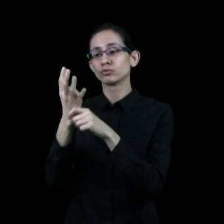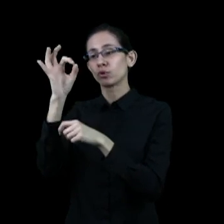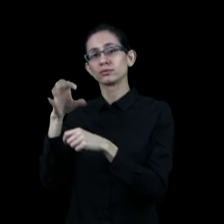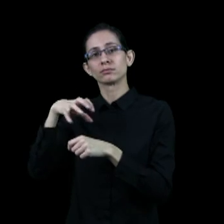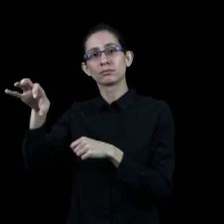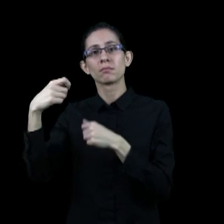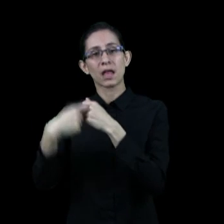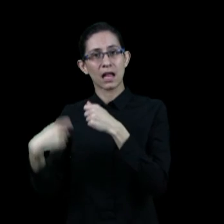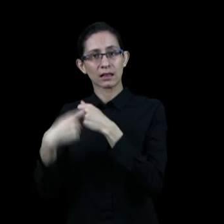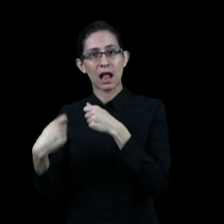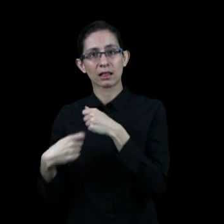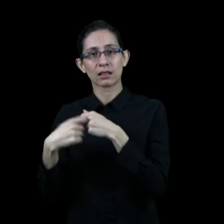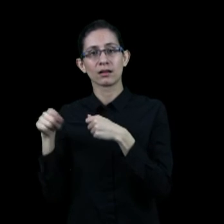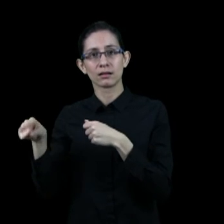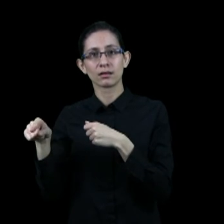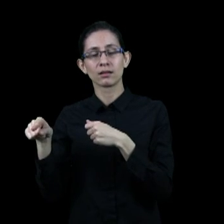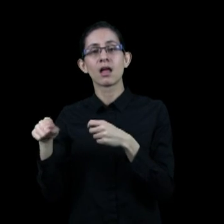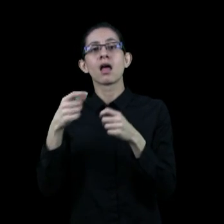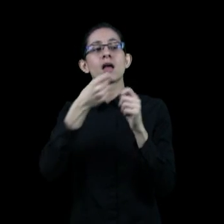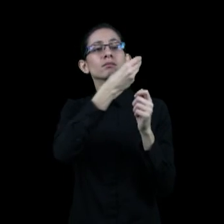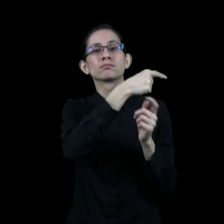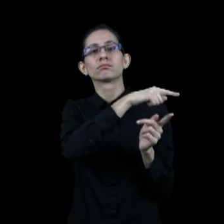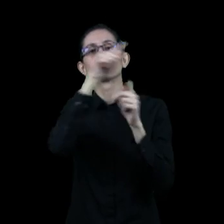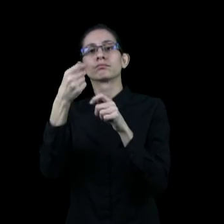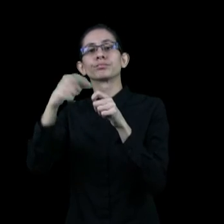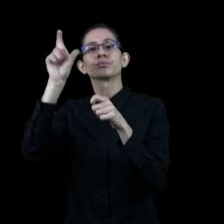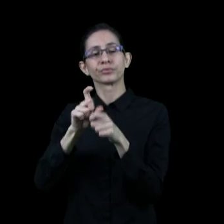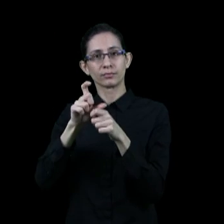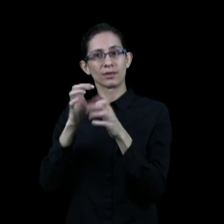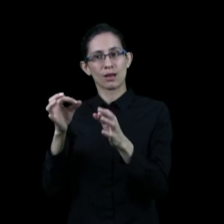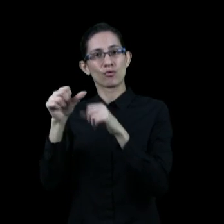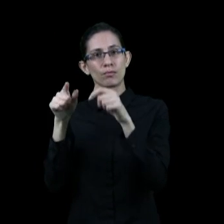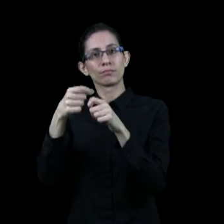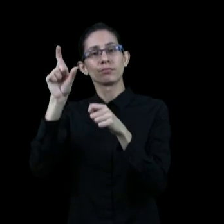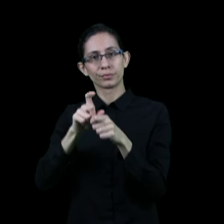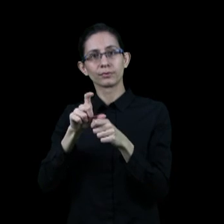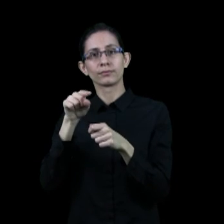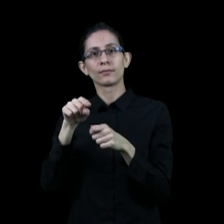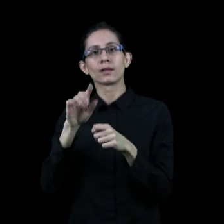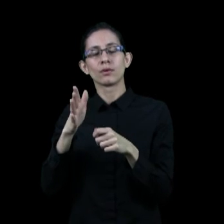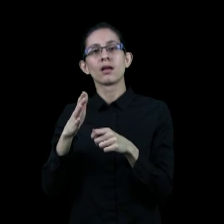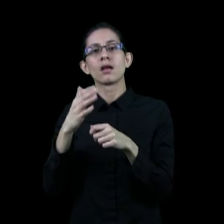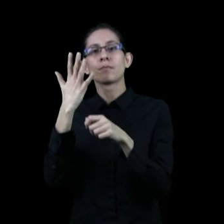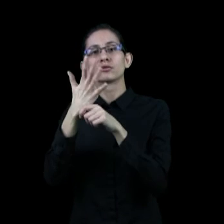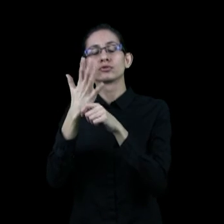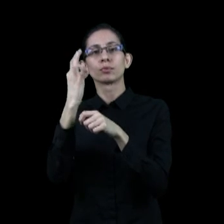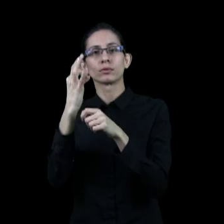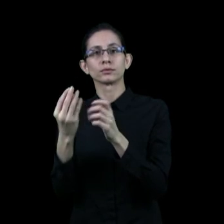banany zdrożały jeszcze bardziej, plus 80%. Jak możemy zmierzyć wzrost wskaźnika CPI-U?